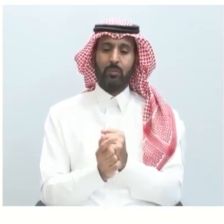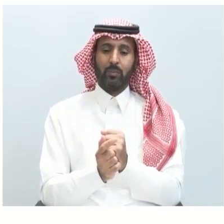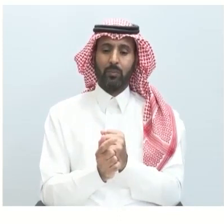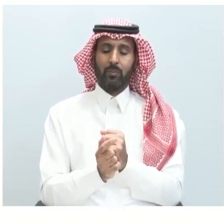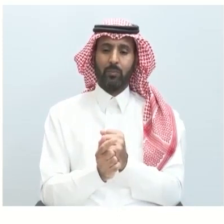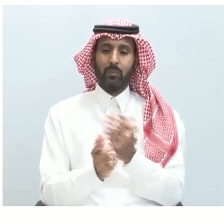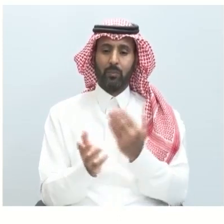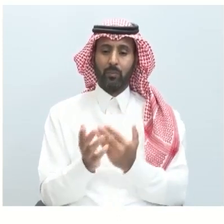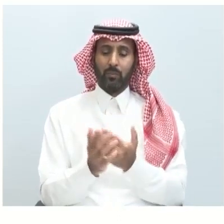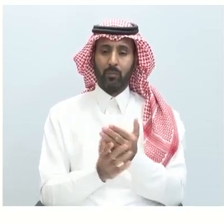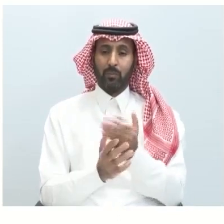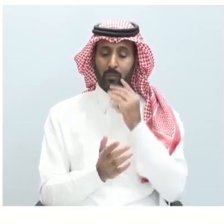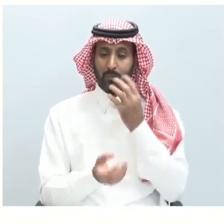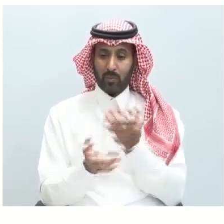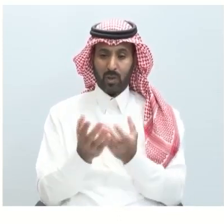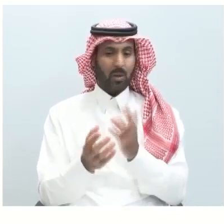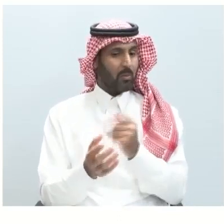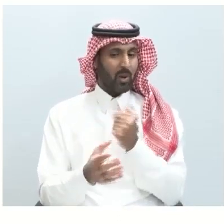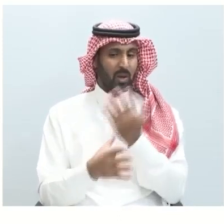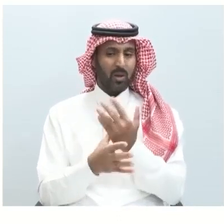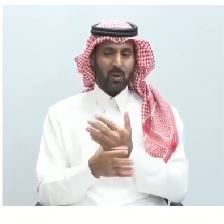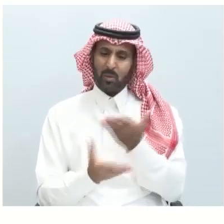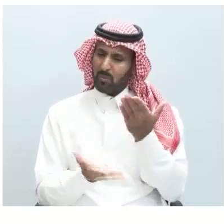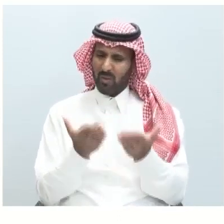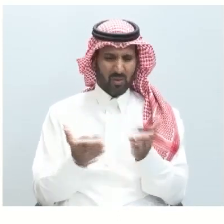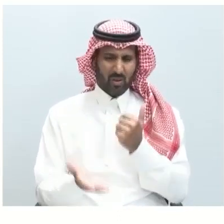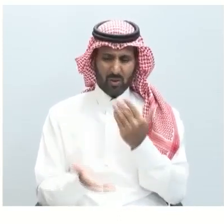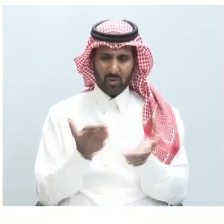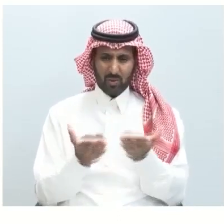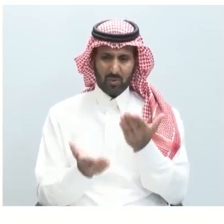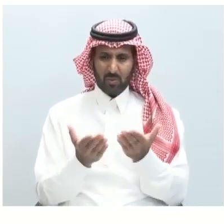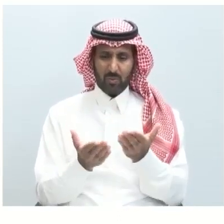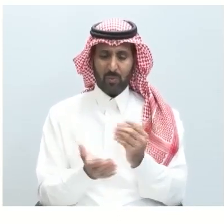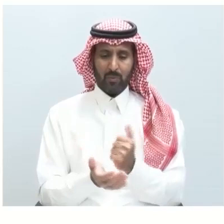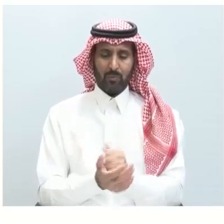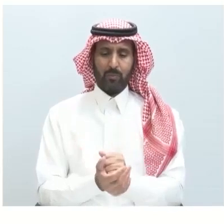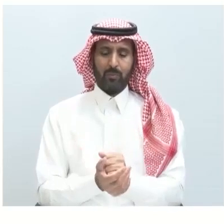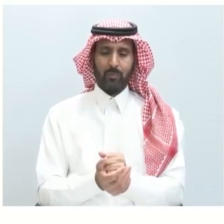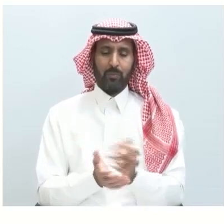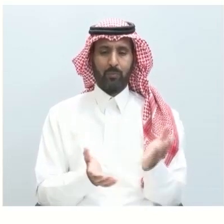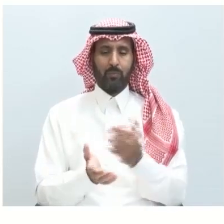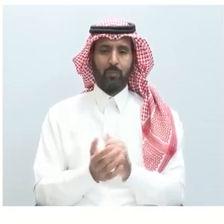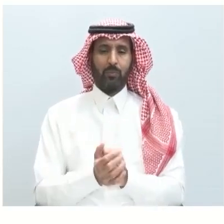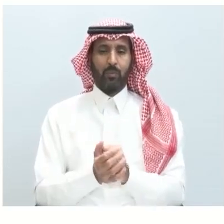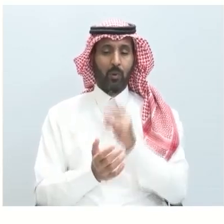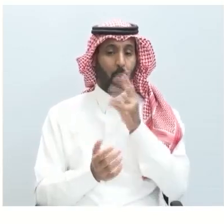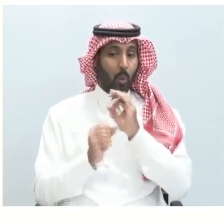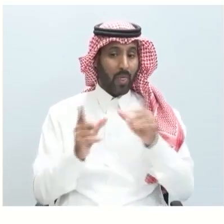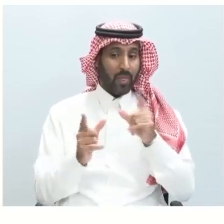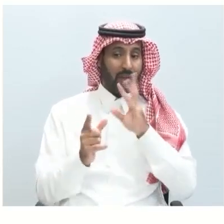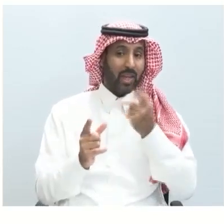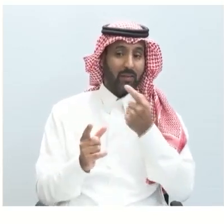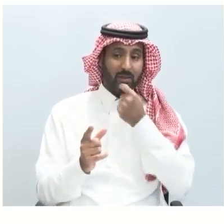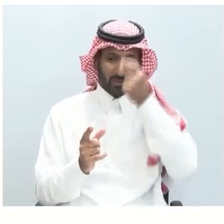تسارع للاجسام بسبب عدم توازن القوتين بين الطرفين وضح كيف